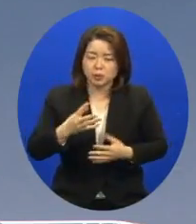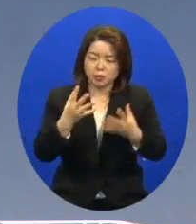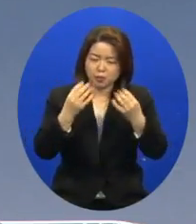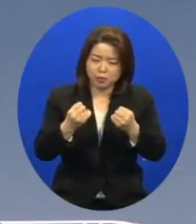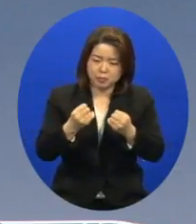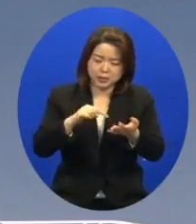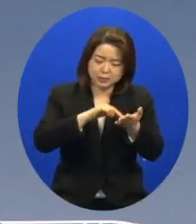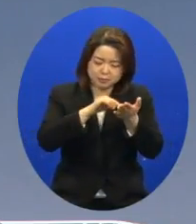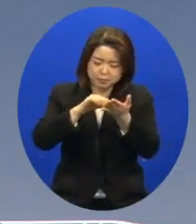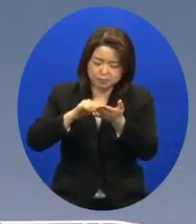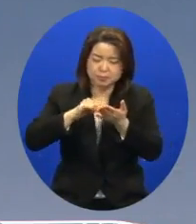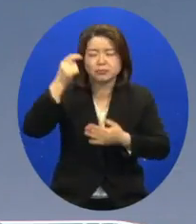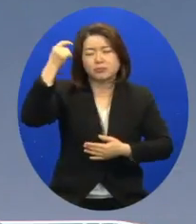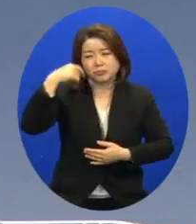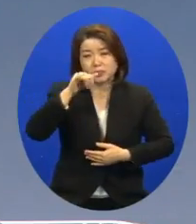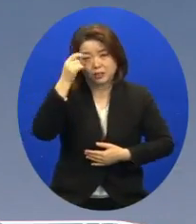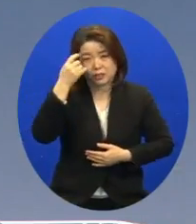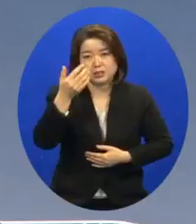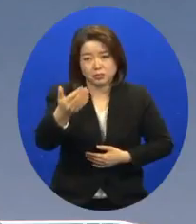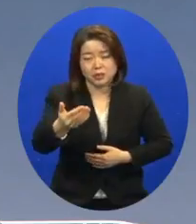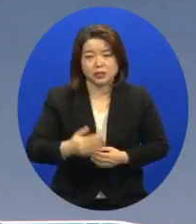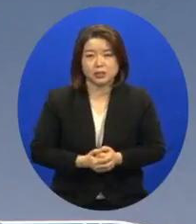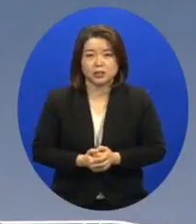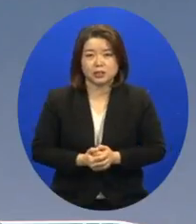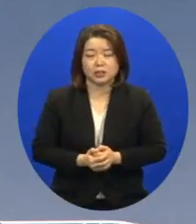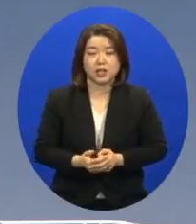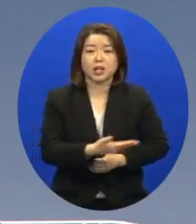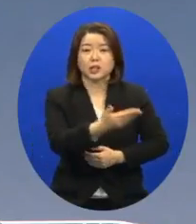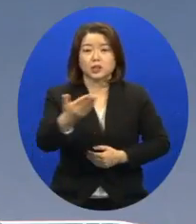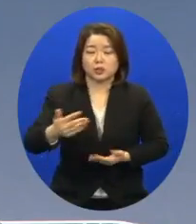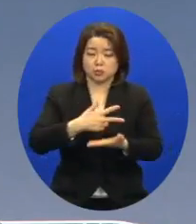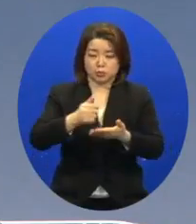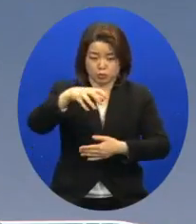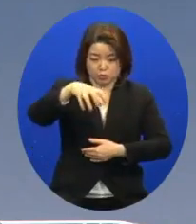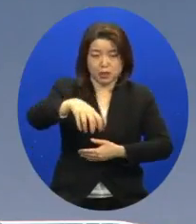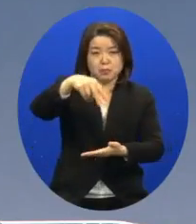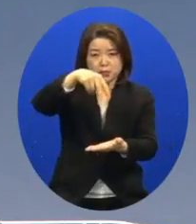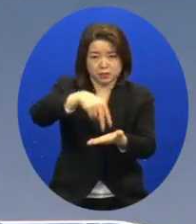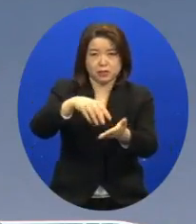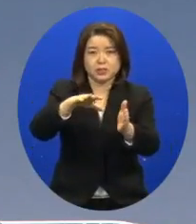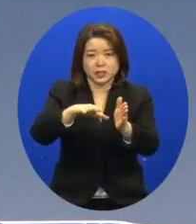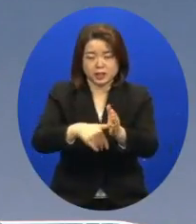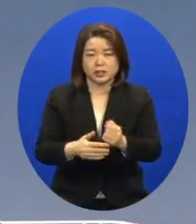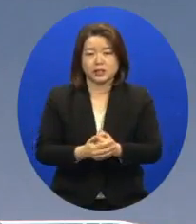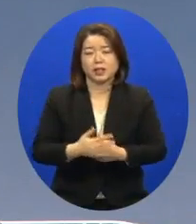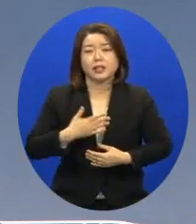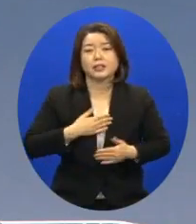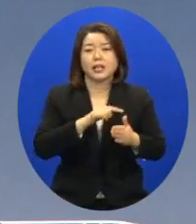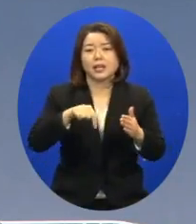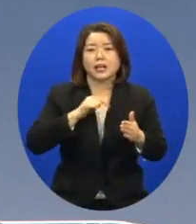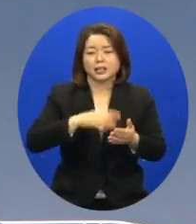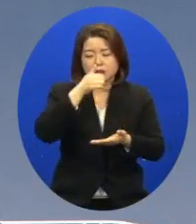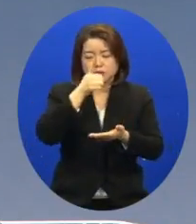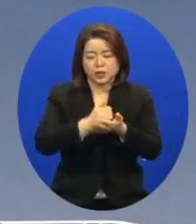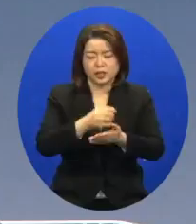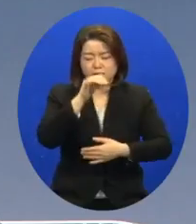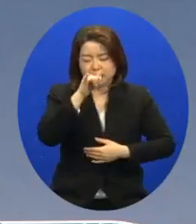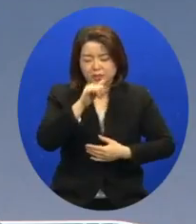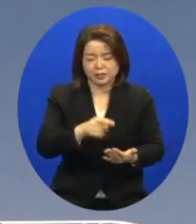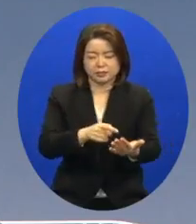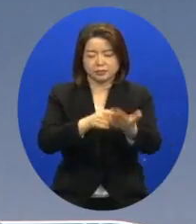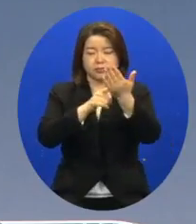고독하게 써요 여러분 주님 앞에 섰을 때 우리 안에 죄가 있는 것이 드러나게 될 때